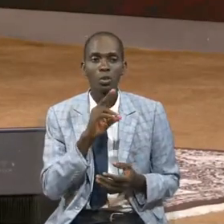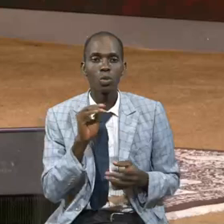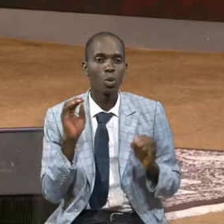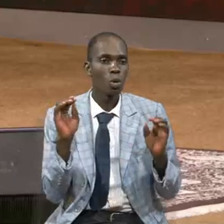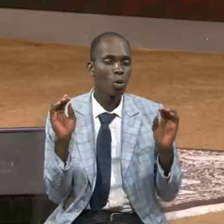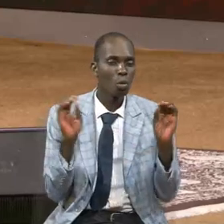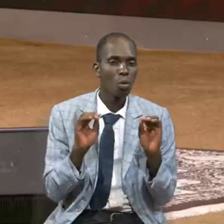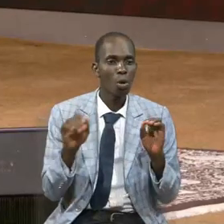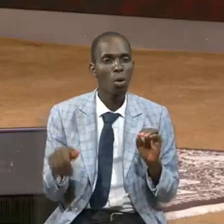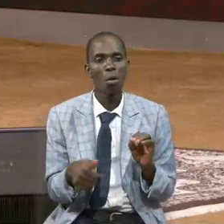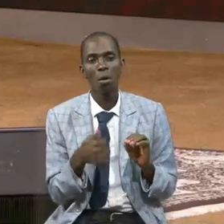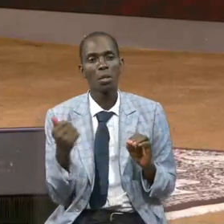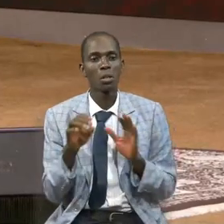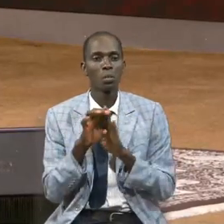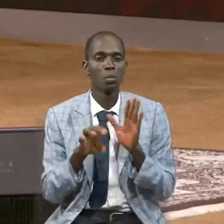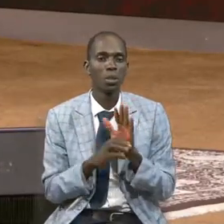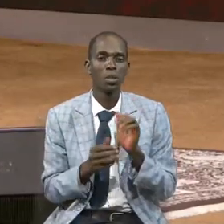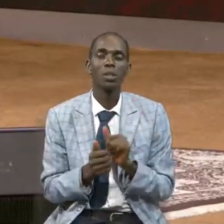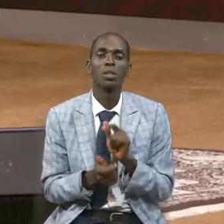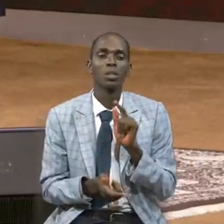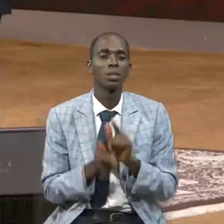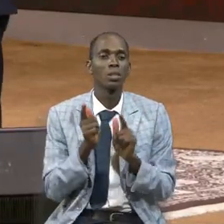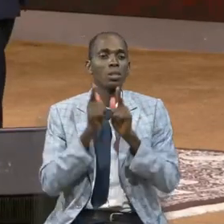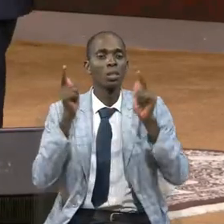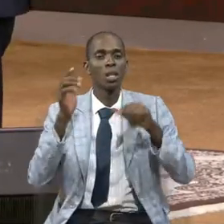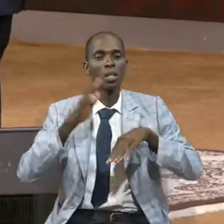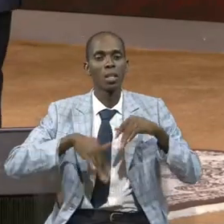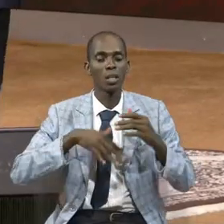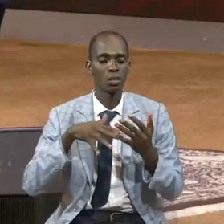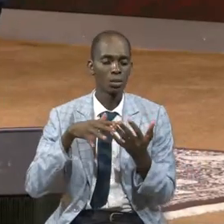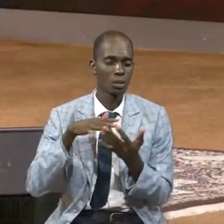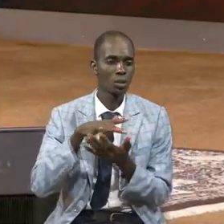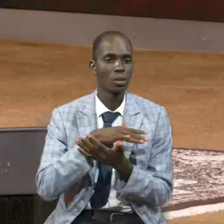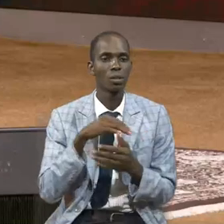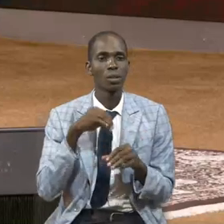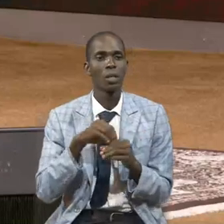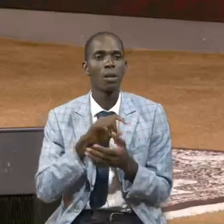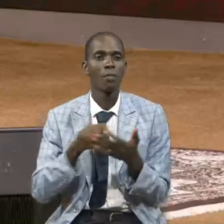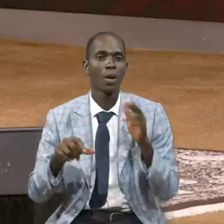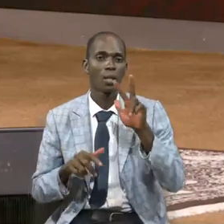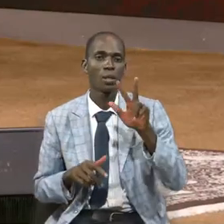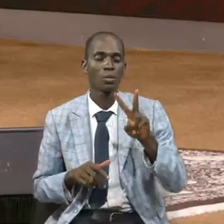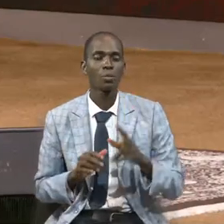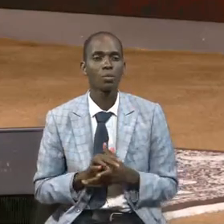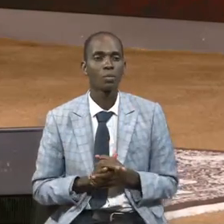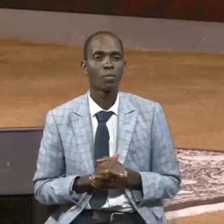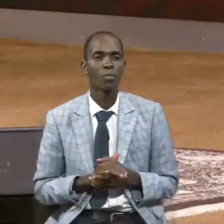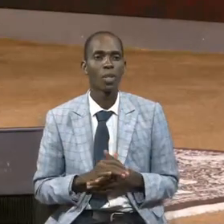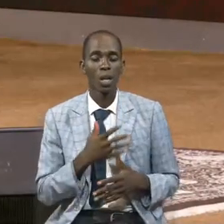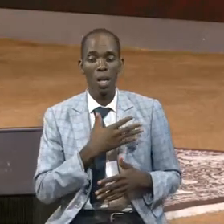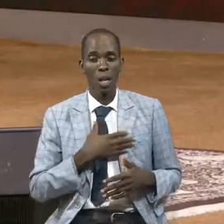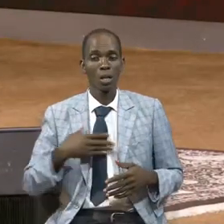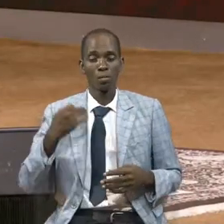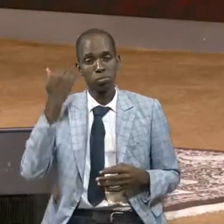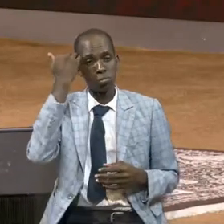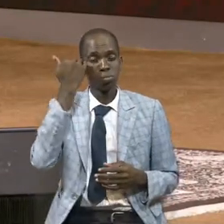Il n'y a pas d'autre commandement plus grand que cela. 32. Le